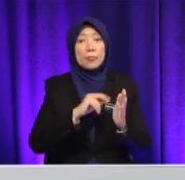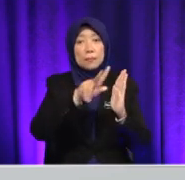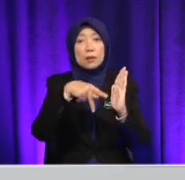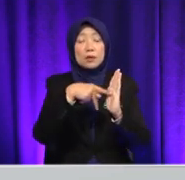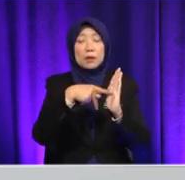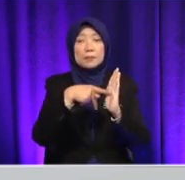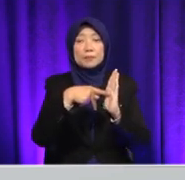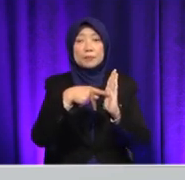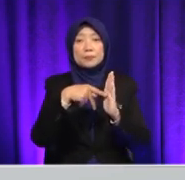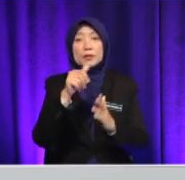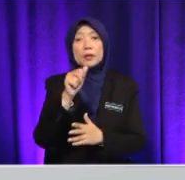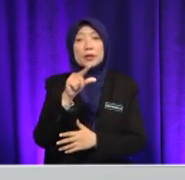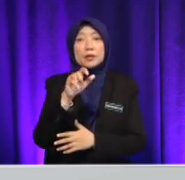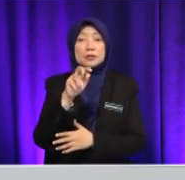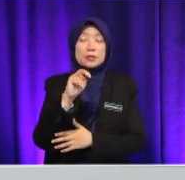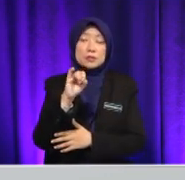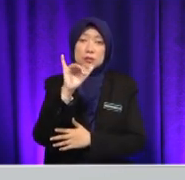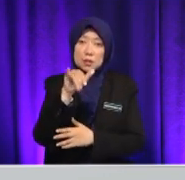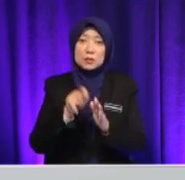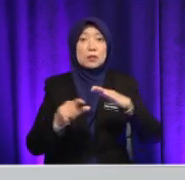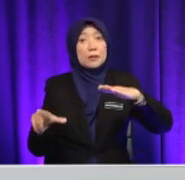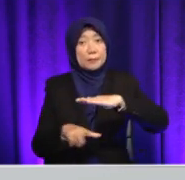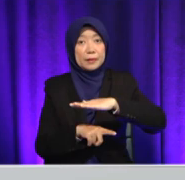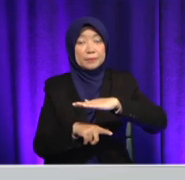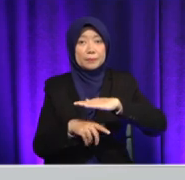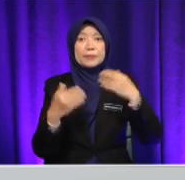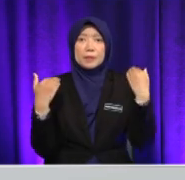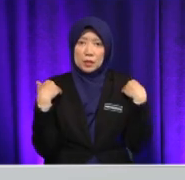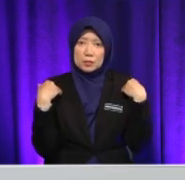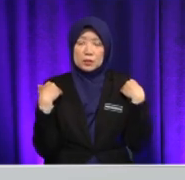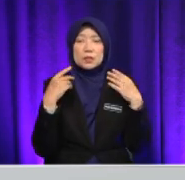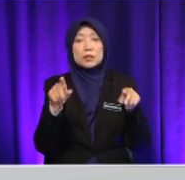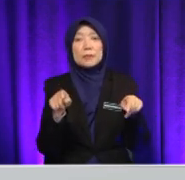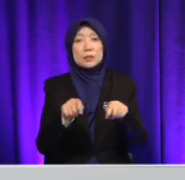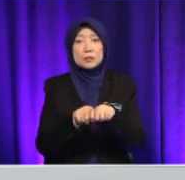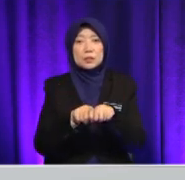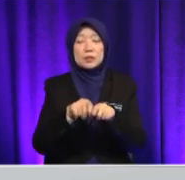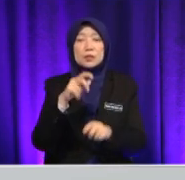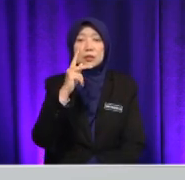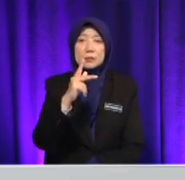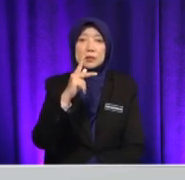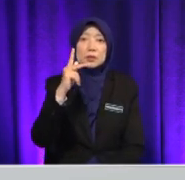berkaitan dengan produksi yang terlibat seperti Kementerian